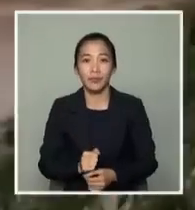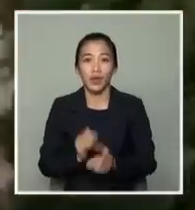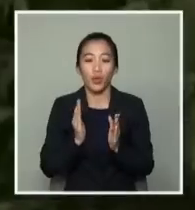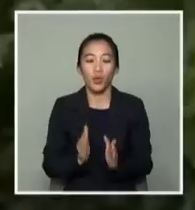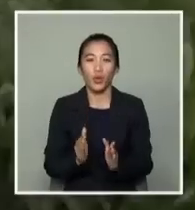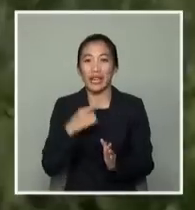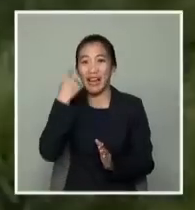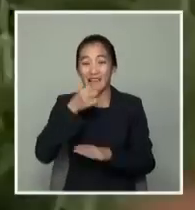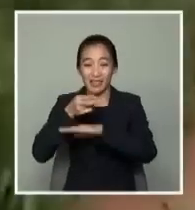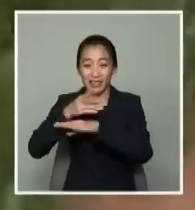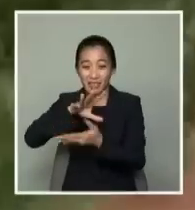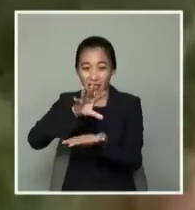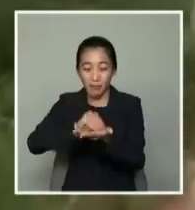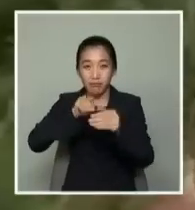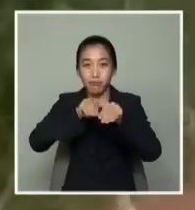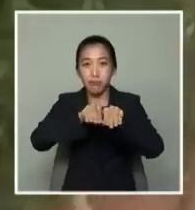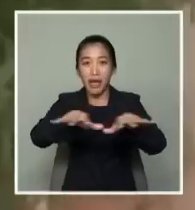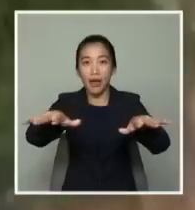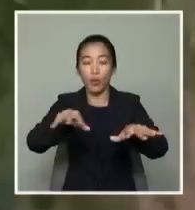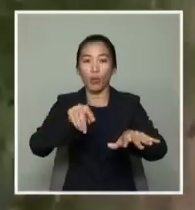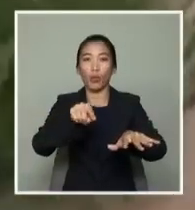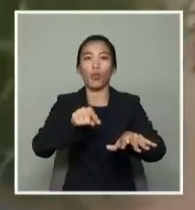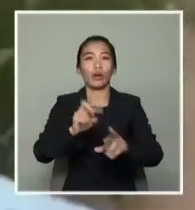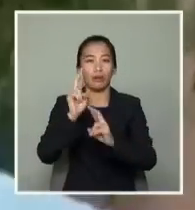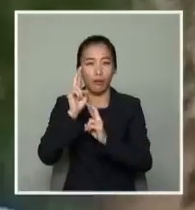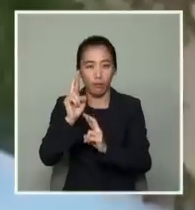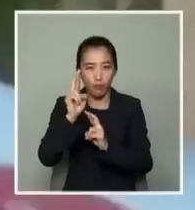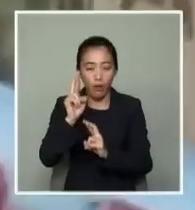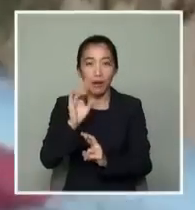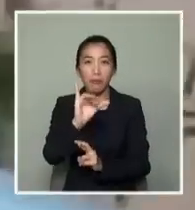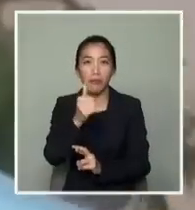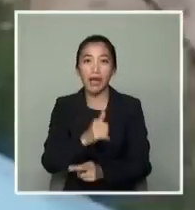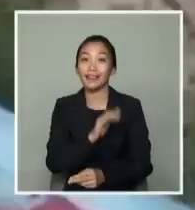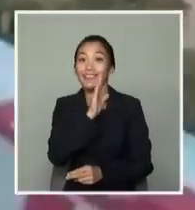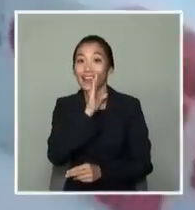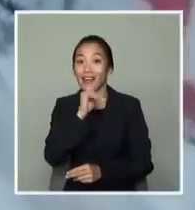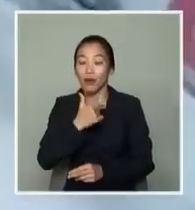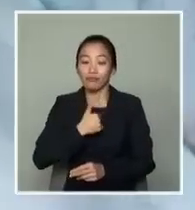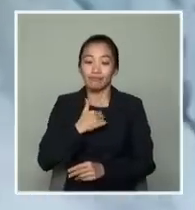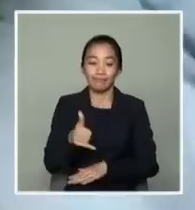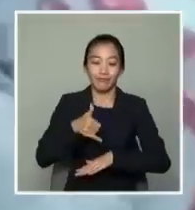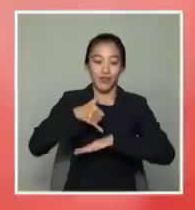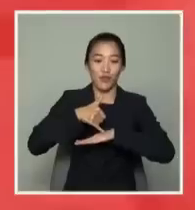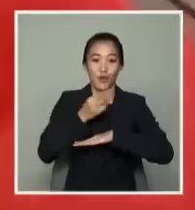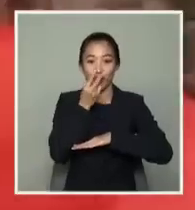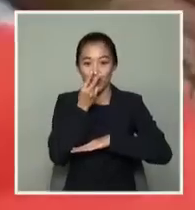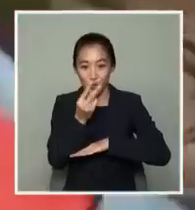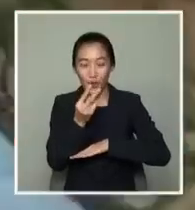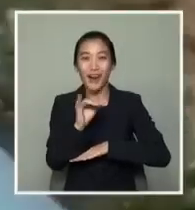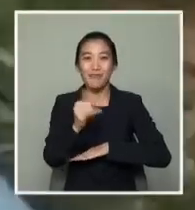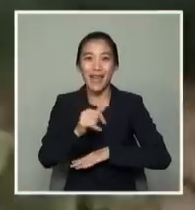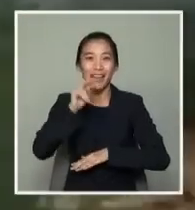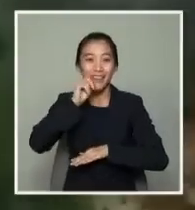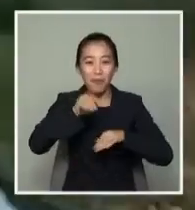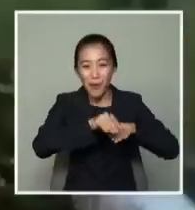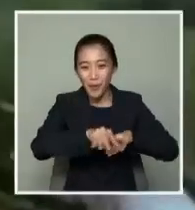นที่เขาโพสต์คลิปภาพนี้เนี่ยเขาบอกว่าควรระวังอันตรายจากการไปยืนดูหรือไปจอดรถดูน้ำหลากบนส